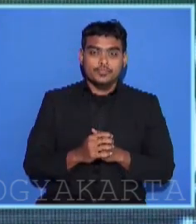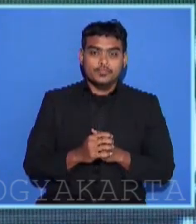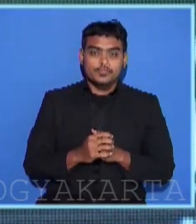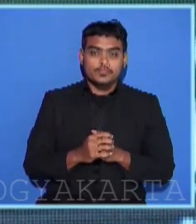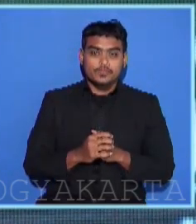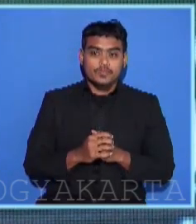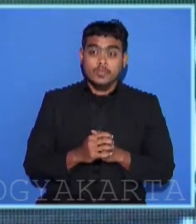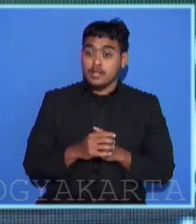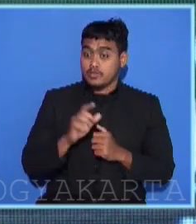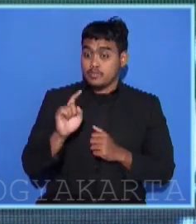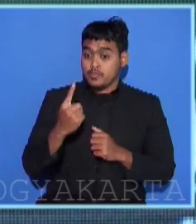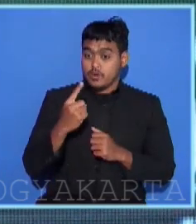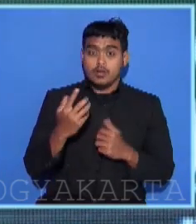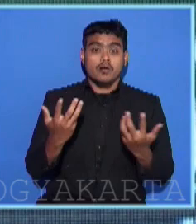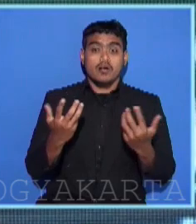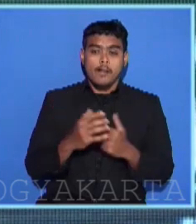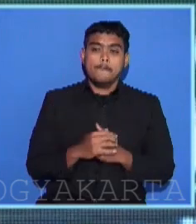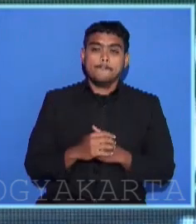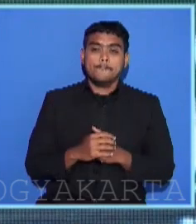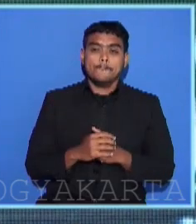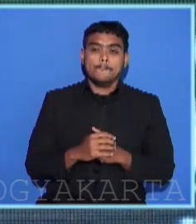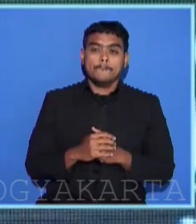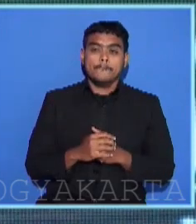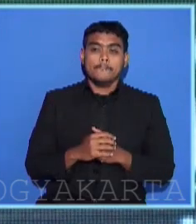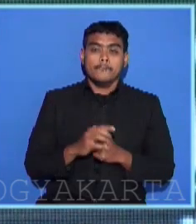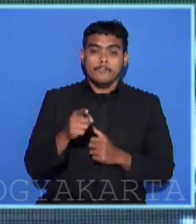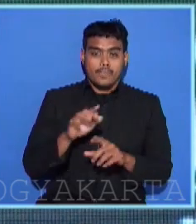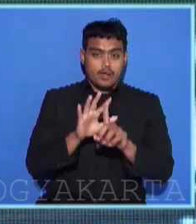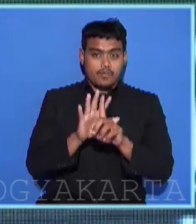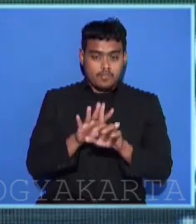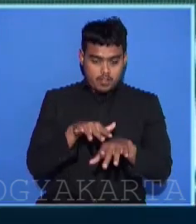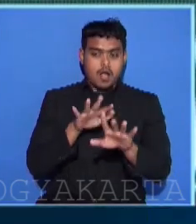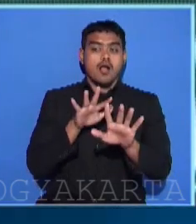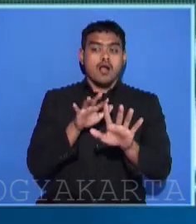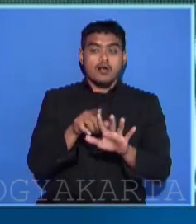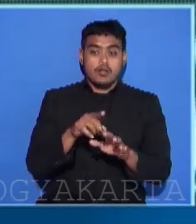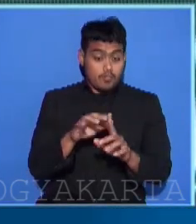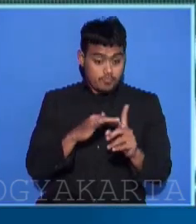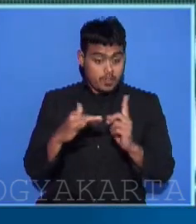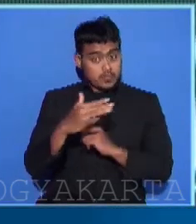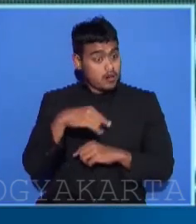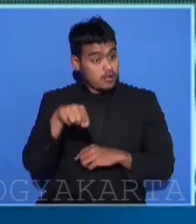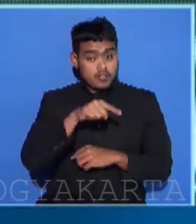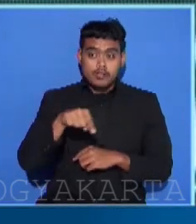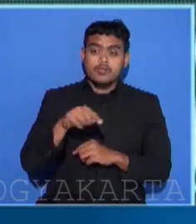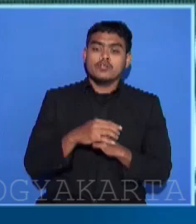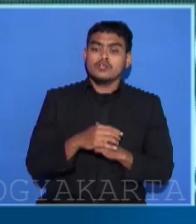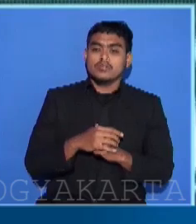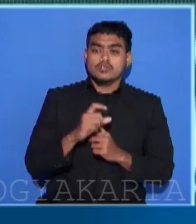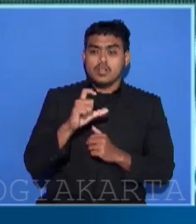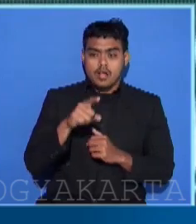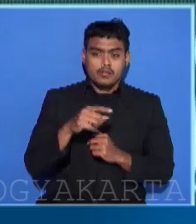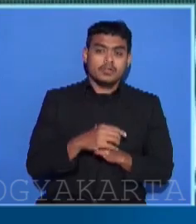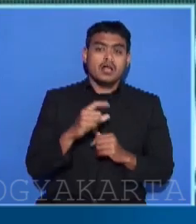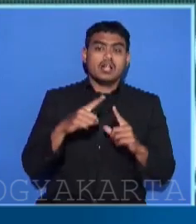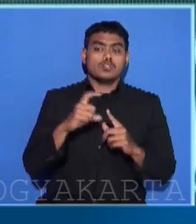Pertama, yang mengusung adalah partai, yang memilih rakyat. Calon A, calon B, calon C,